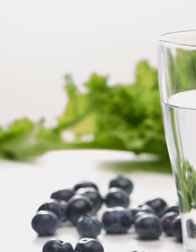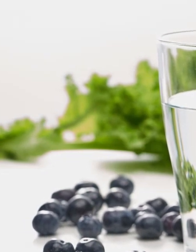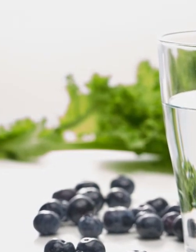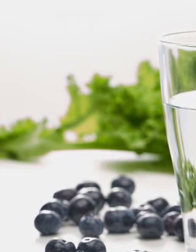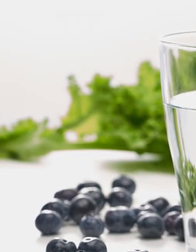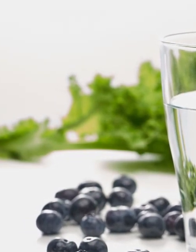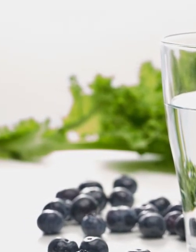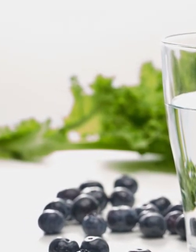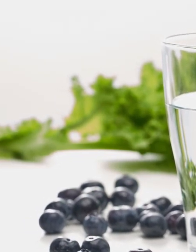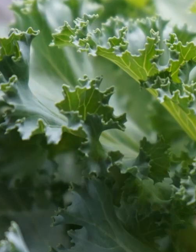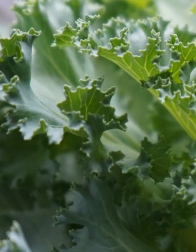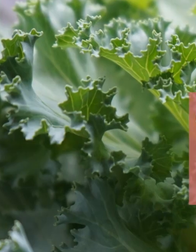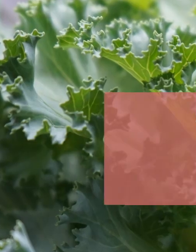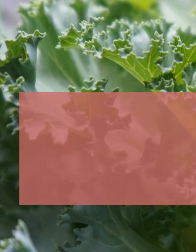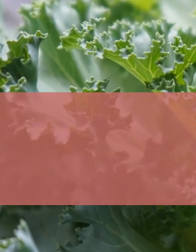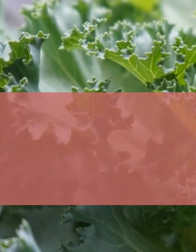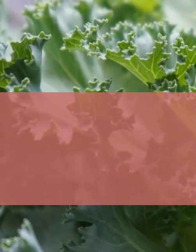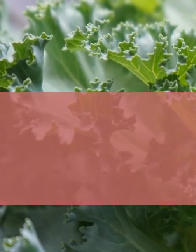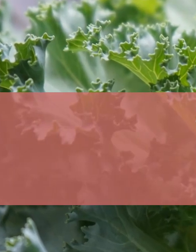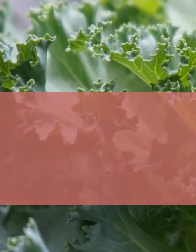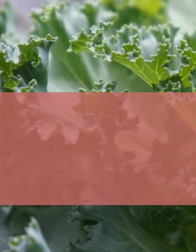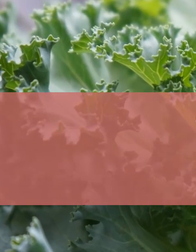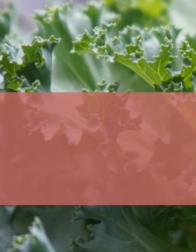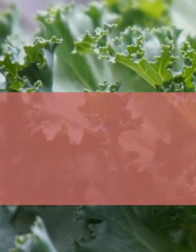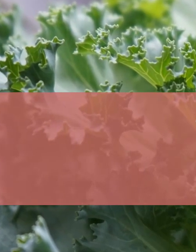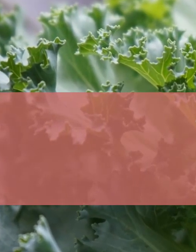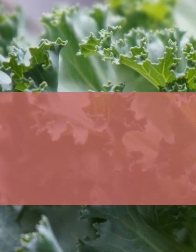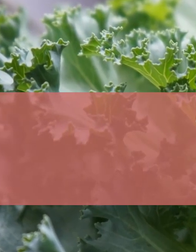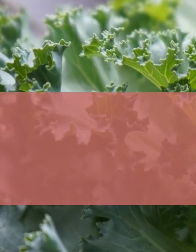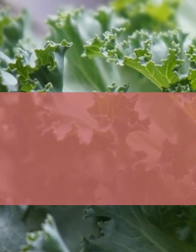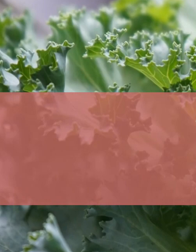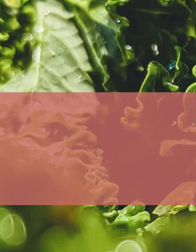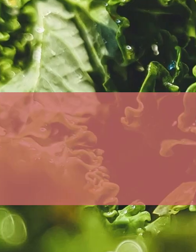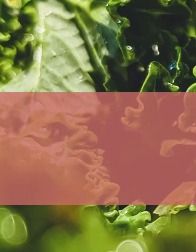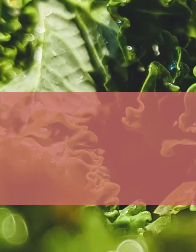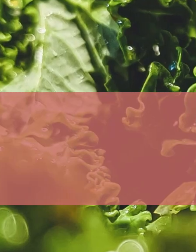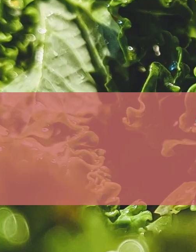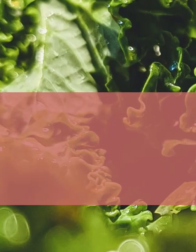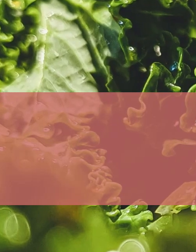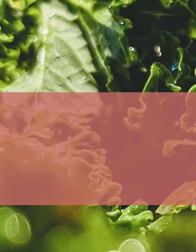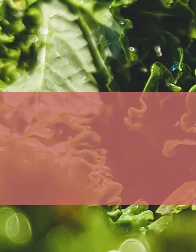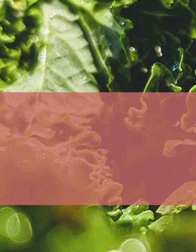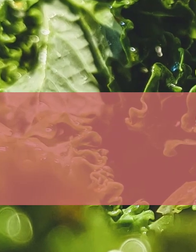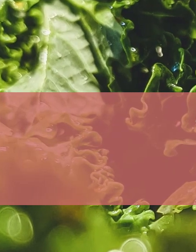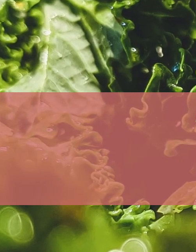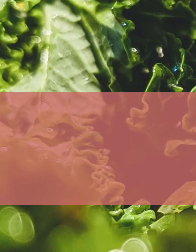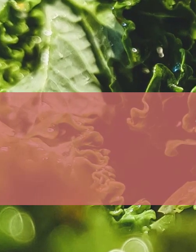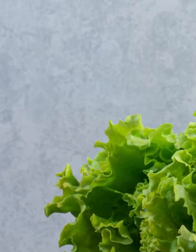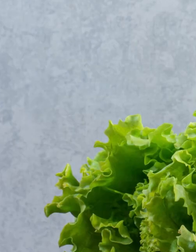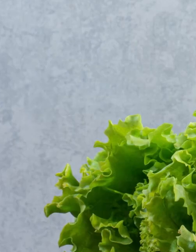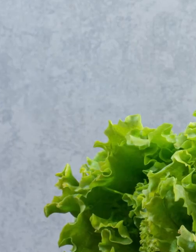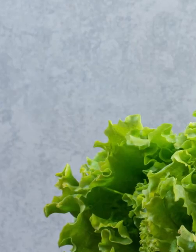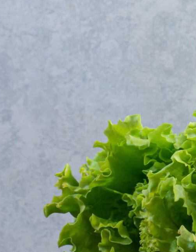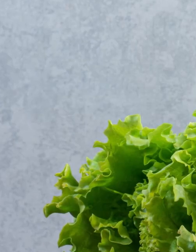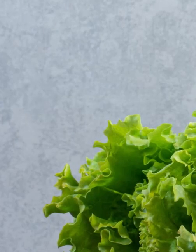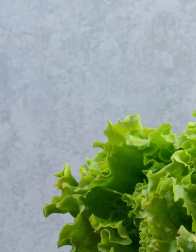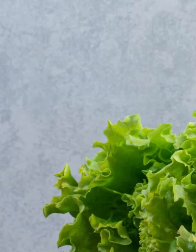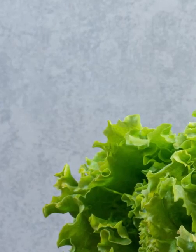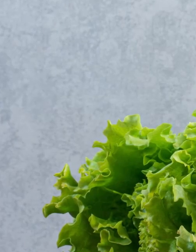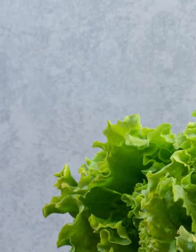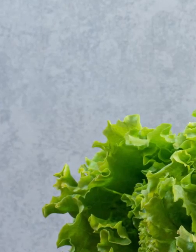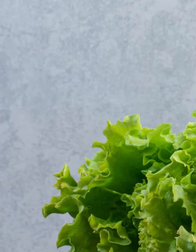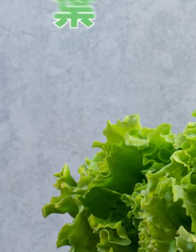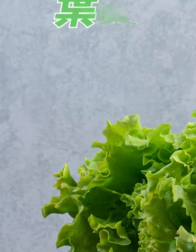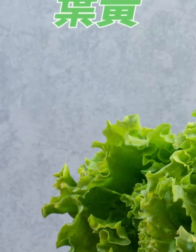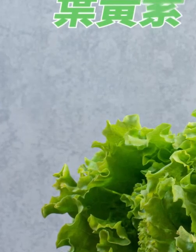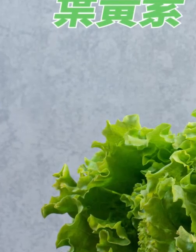甘蓝萃取物，不少研究都指出十字花科蔬菜有助抗炎及防癌，像是羽衣甘蓝含有